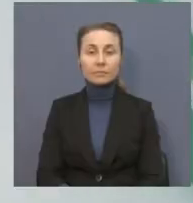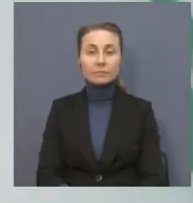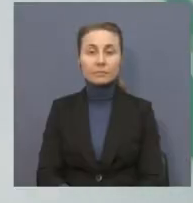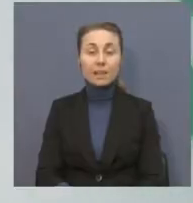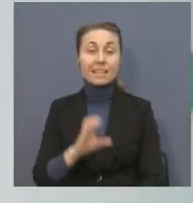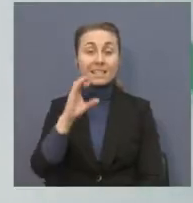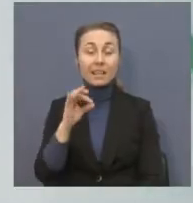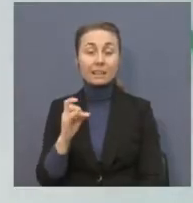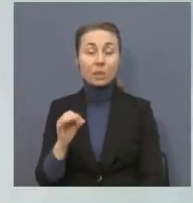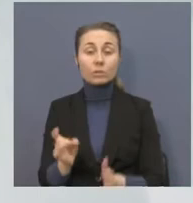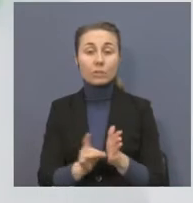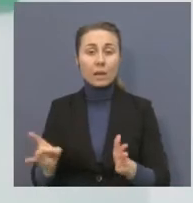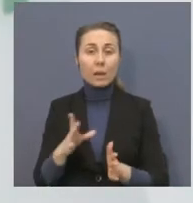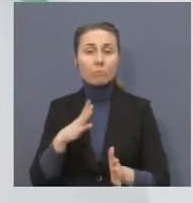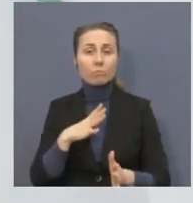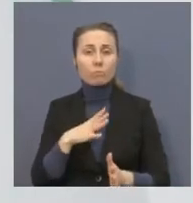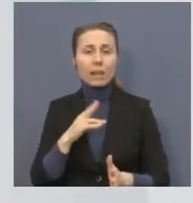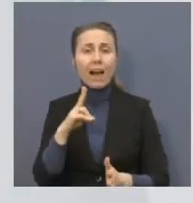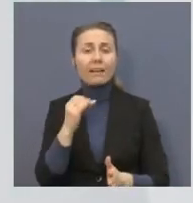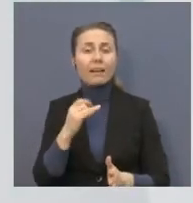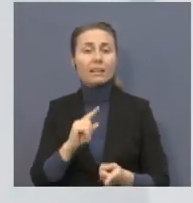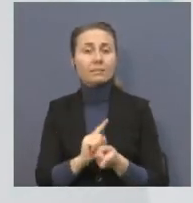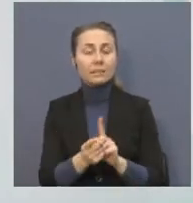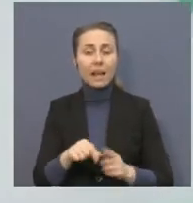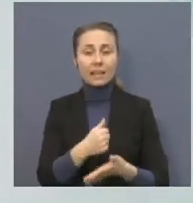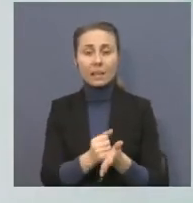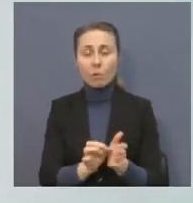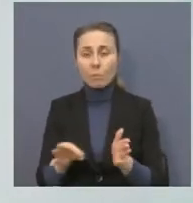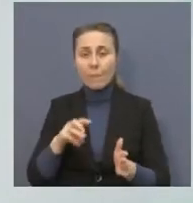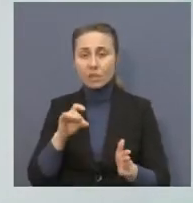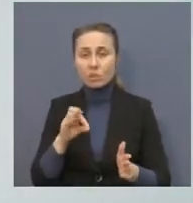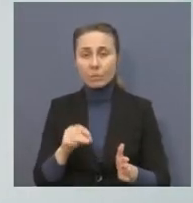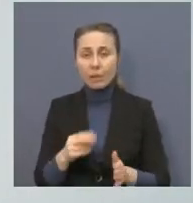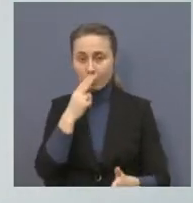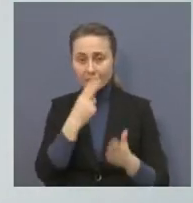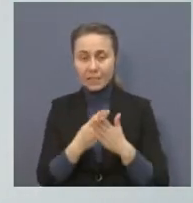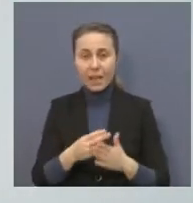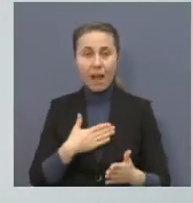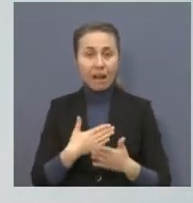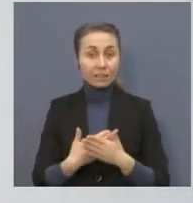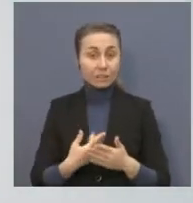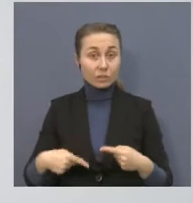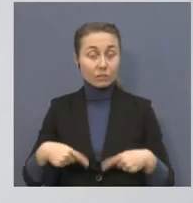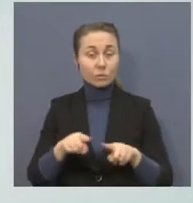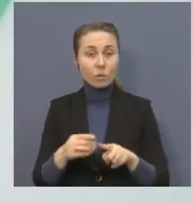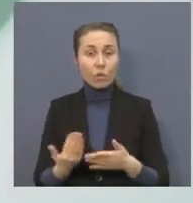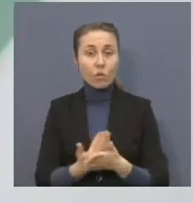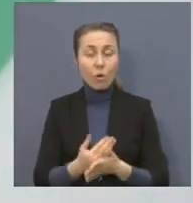В Сандыктауском районе произошли кадровые изменения. Аким области Ермек Маржикпаев представил активу нового